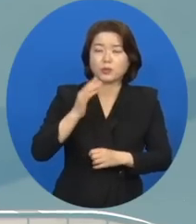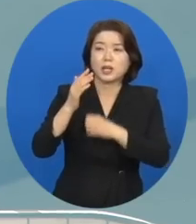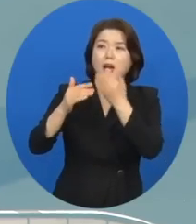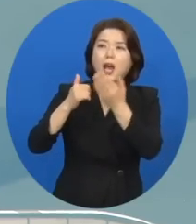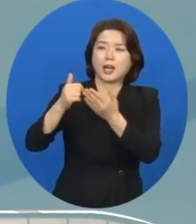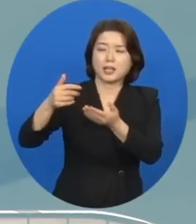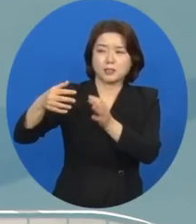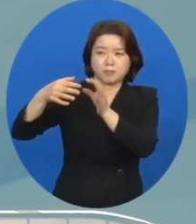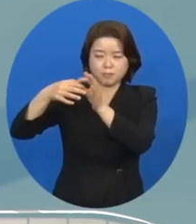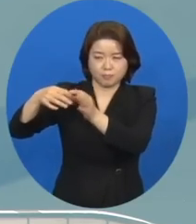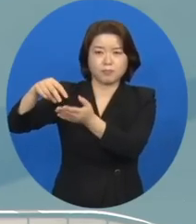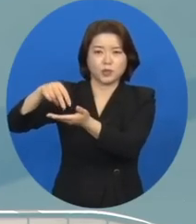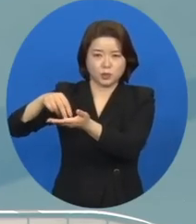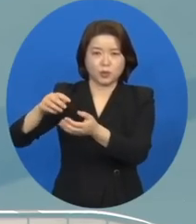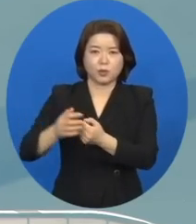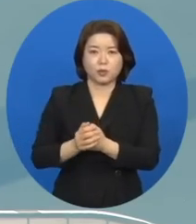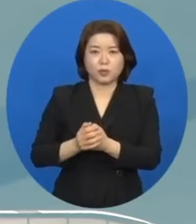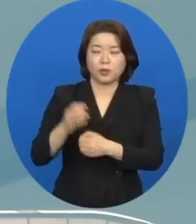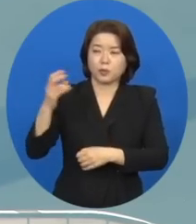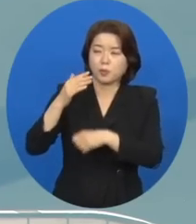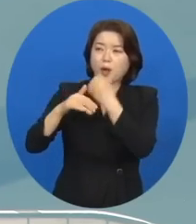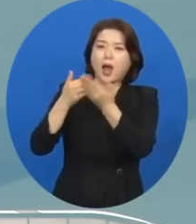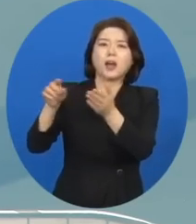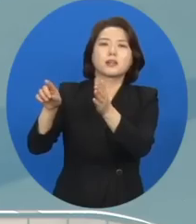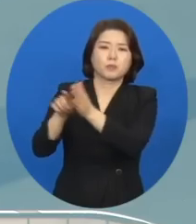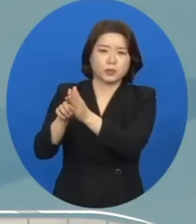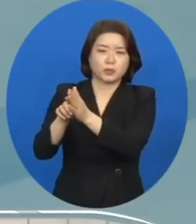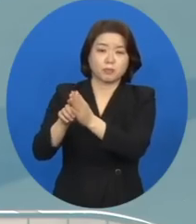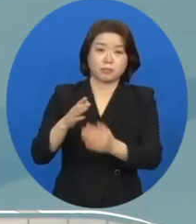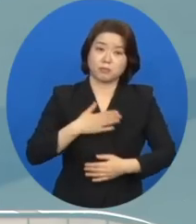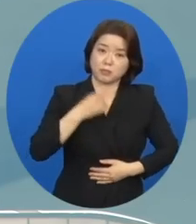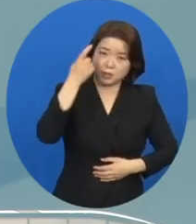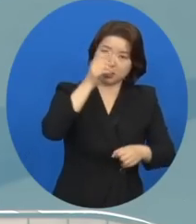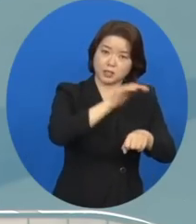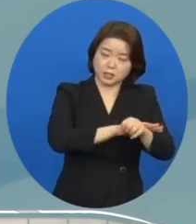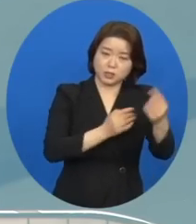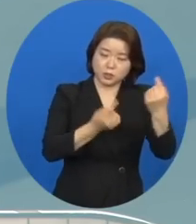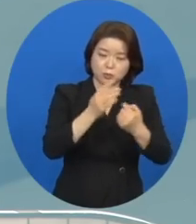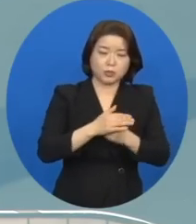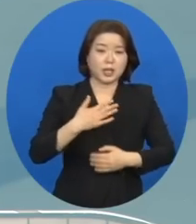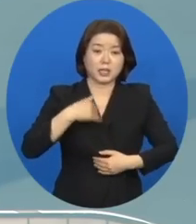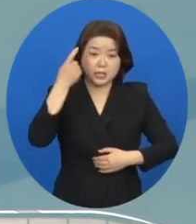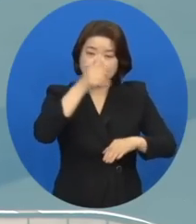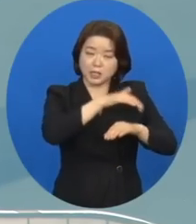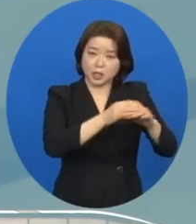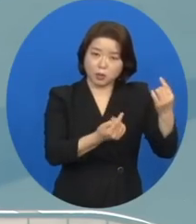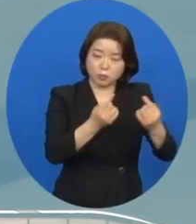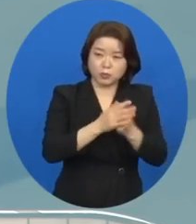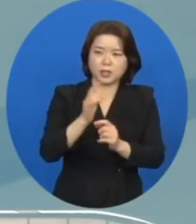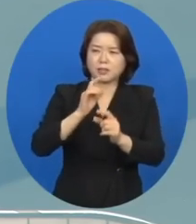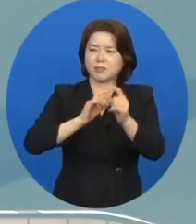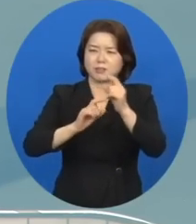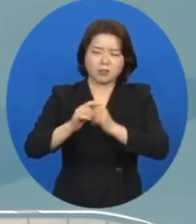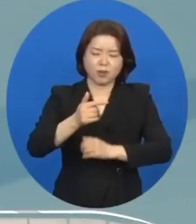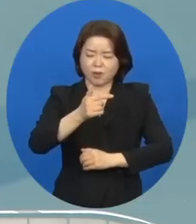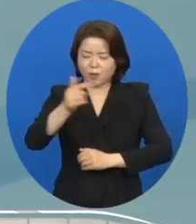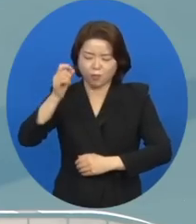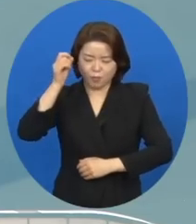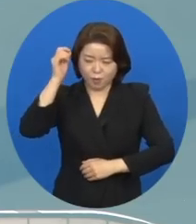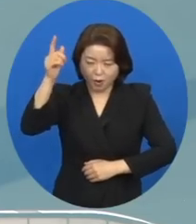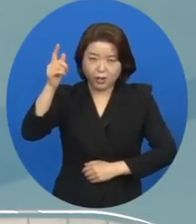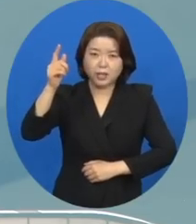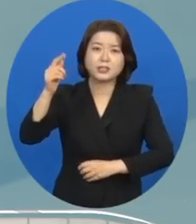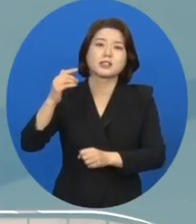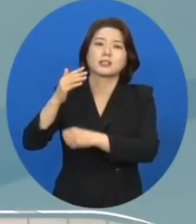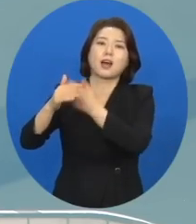오직 하나님 편에 서는 것입니다. 그리고 하나님을 신뢰하는 거예요. 나의 지혜보다, 나의 몰락보다 훨씬 비교할 수 없을 정도로